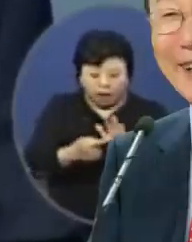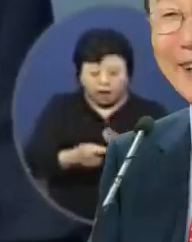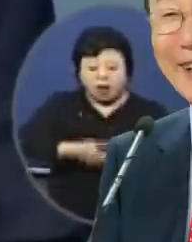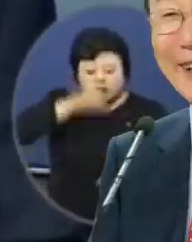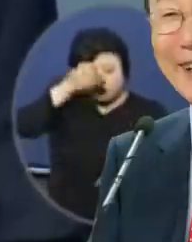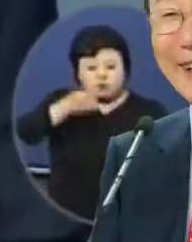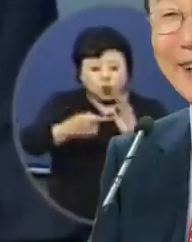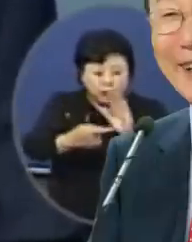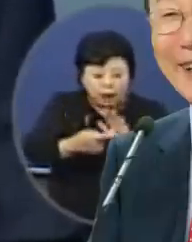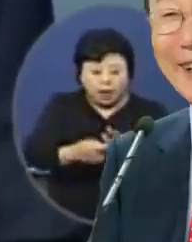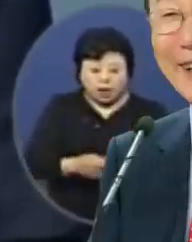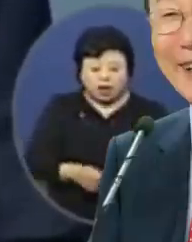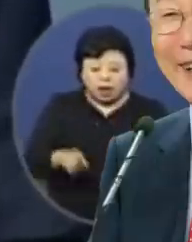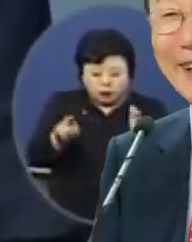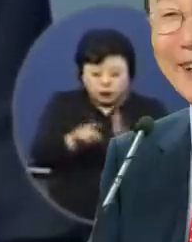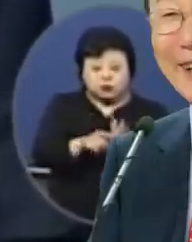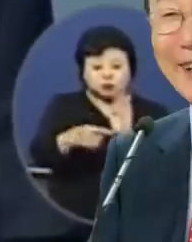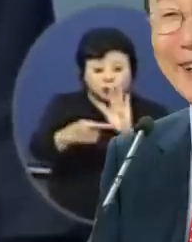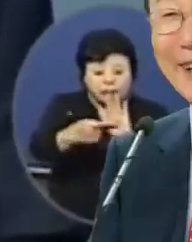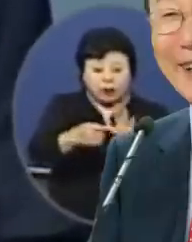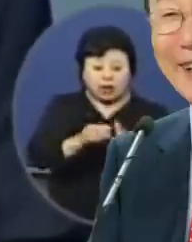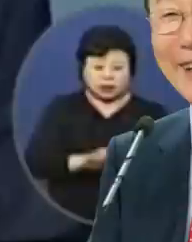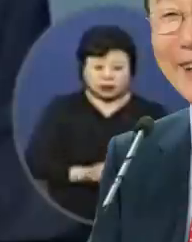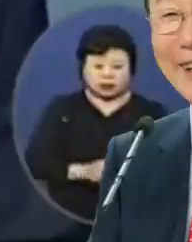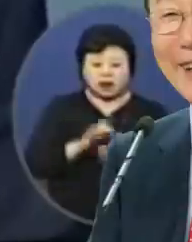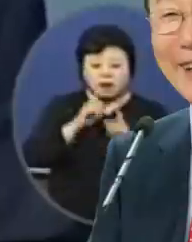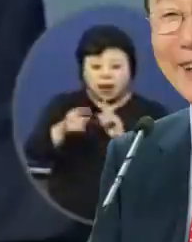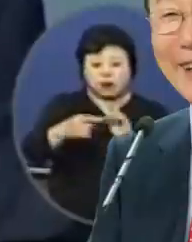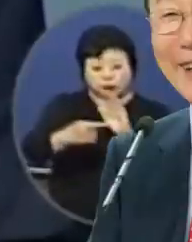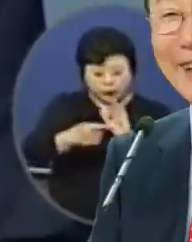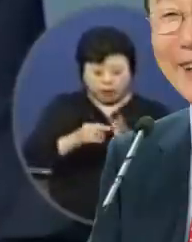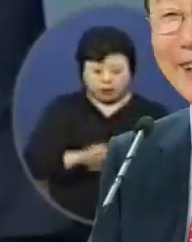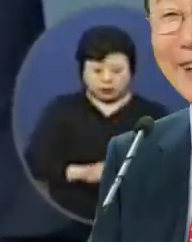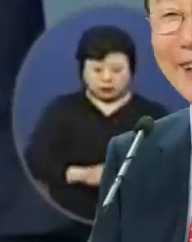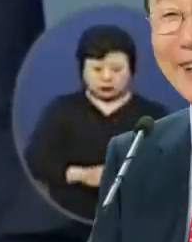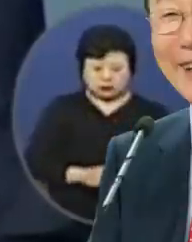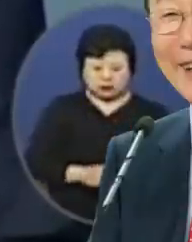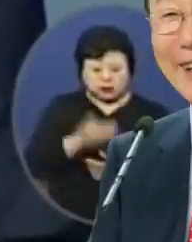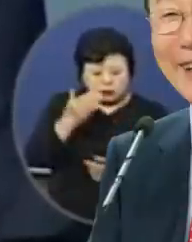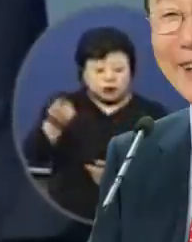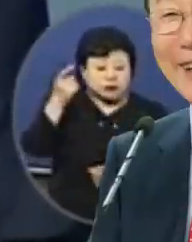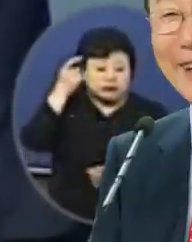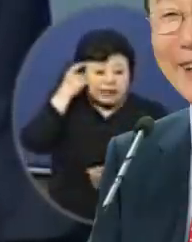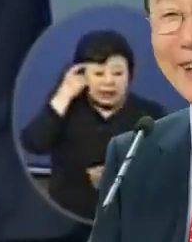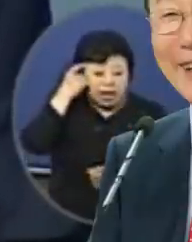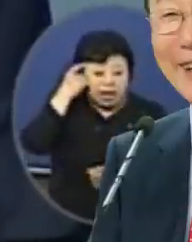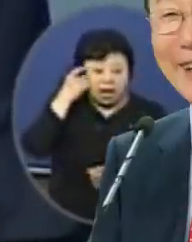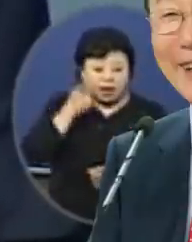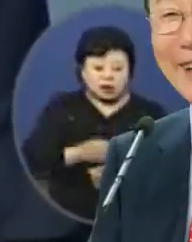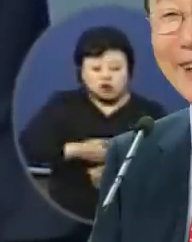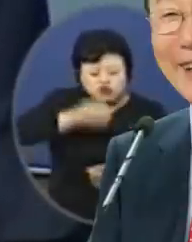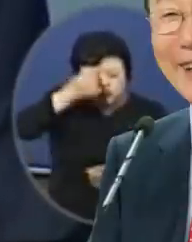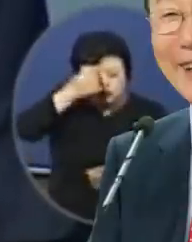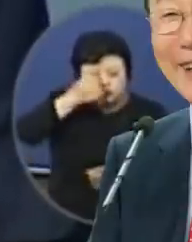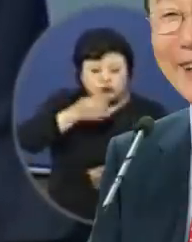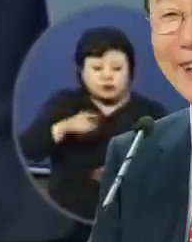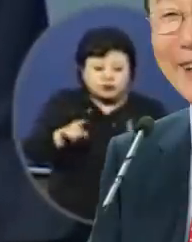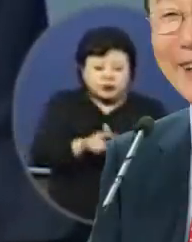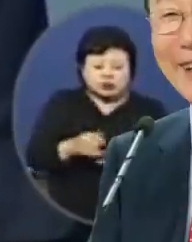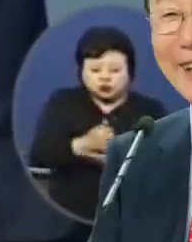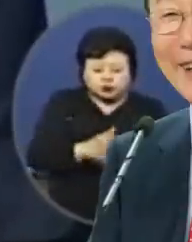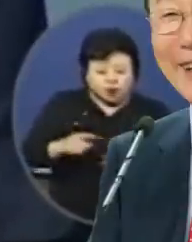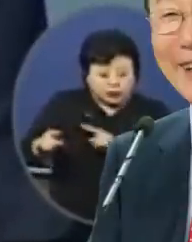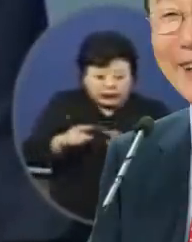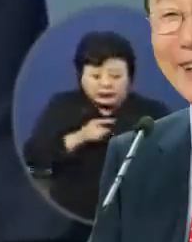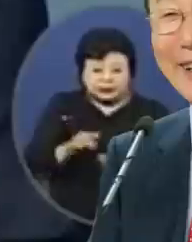꿈으로, 믿음으로, 말로서 여러분의 생각과 여러분의 운명을